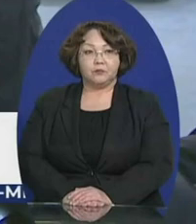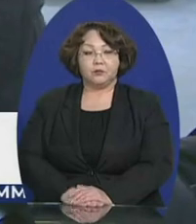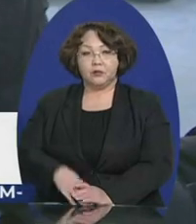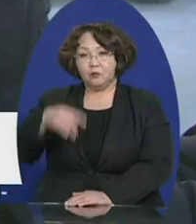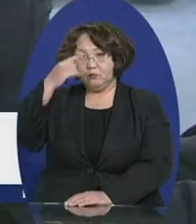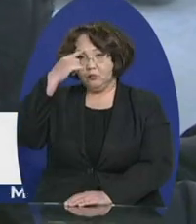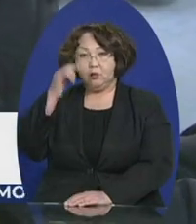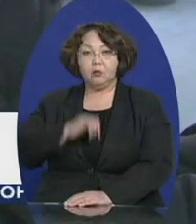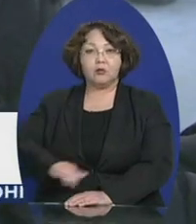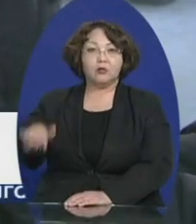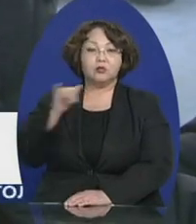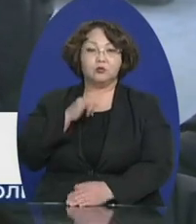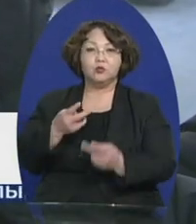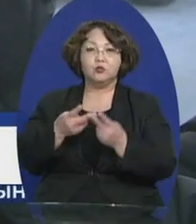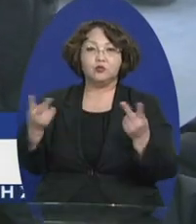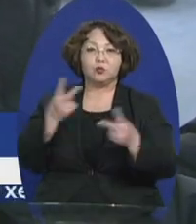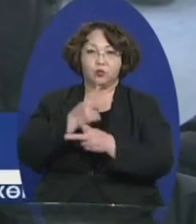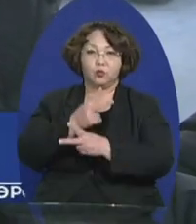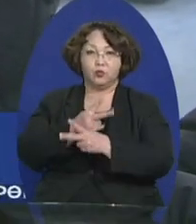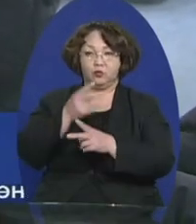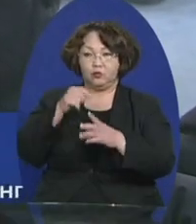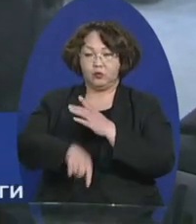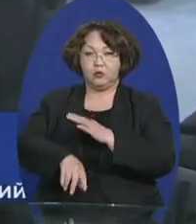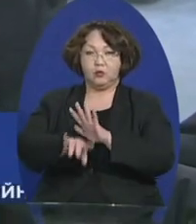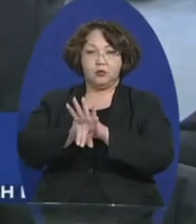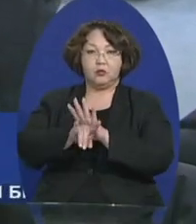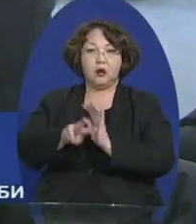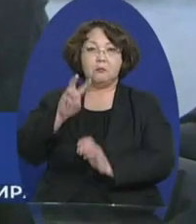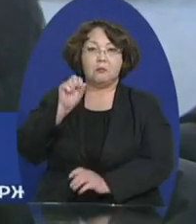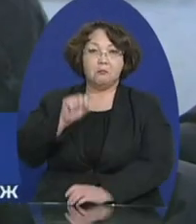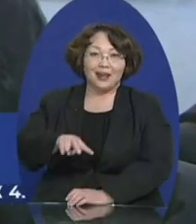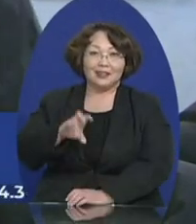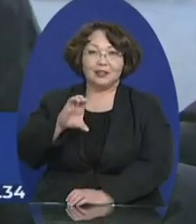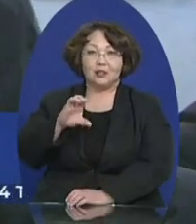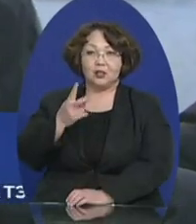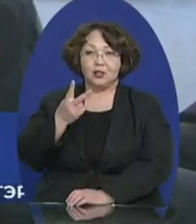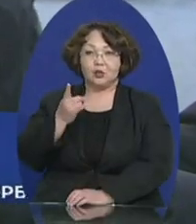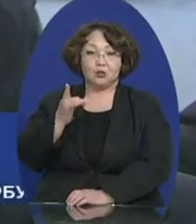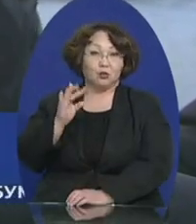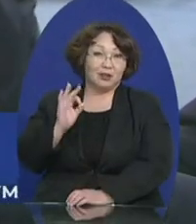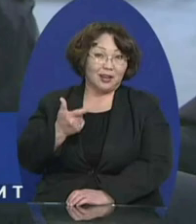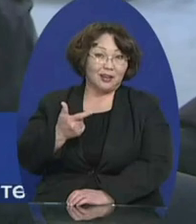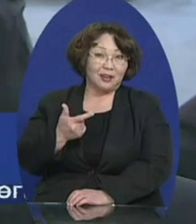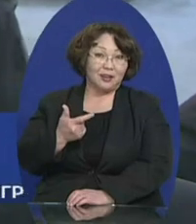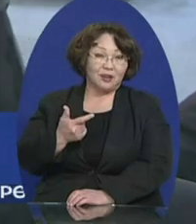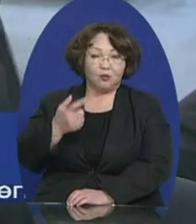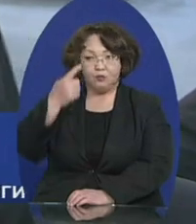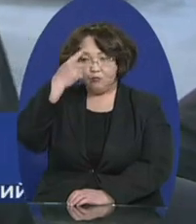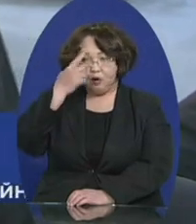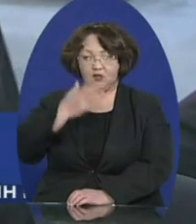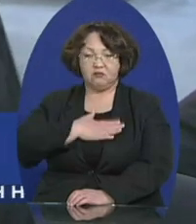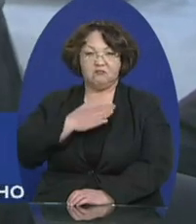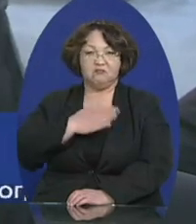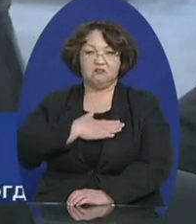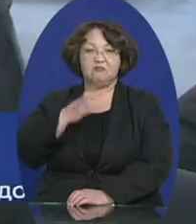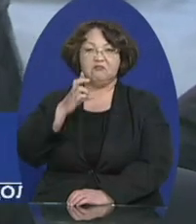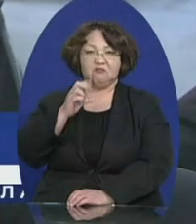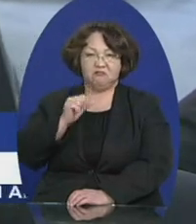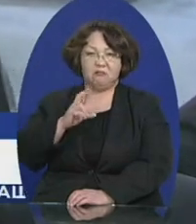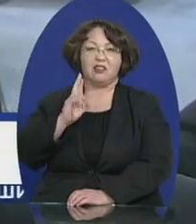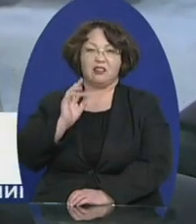Монгол Улсын үндсэн хуулинд бол мал сургуул үндэсний баялаг мөн бөгөөд төрийн хамгаалалтанд байна гэж заасан